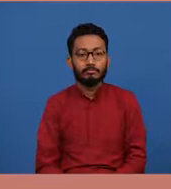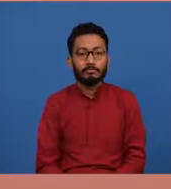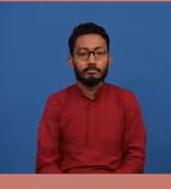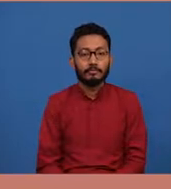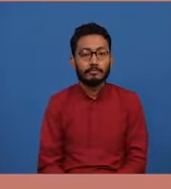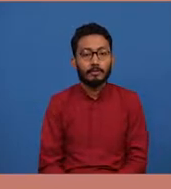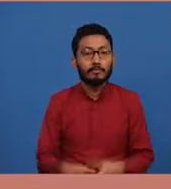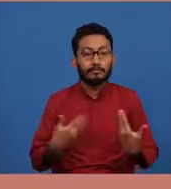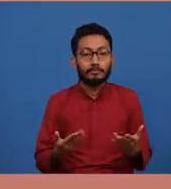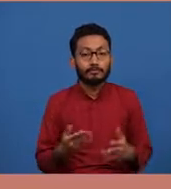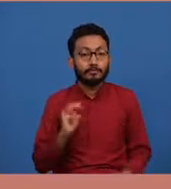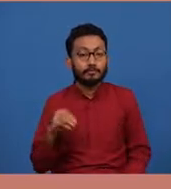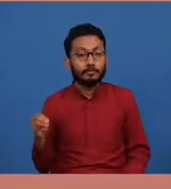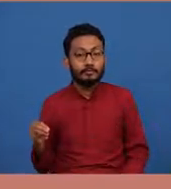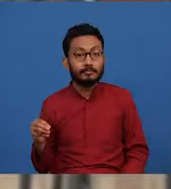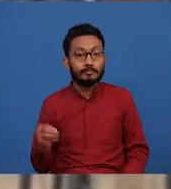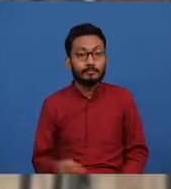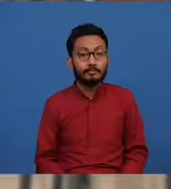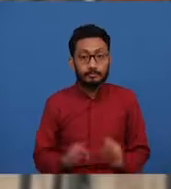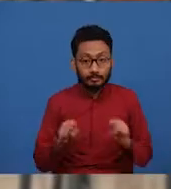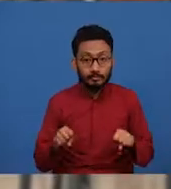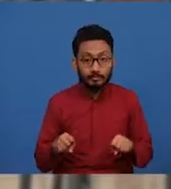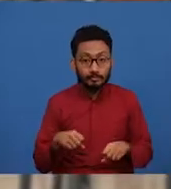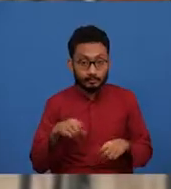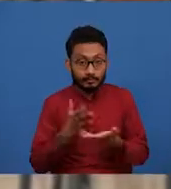Bagaimana, murid-murid? Boleh kita teruskan?